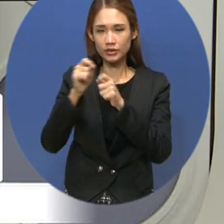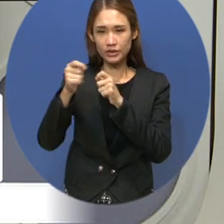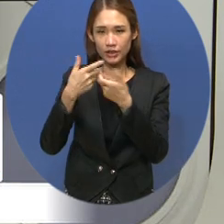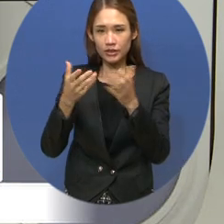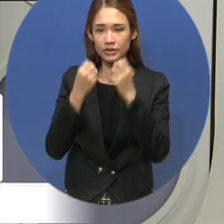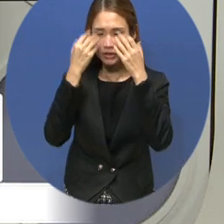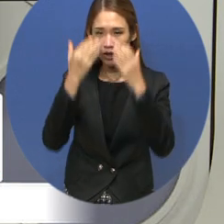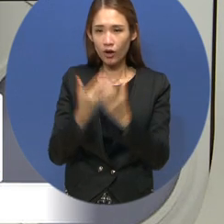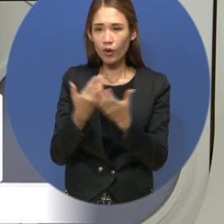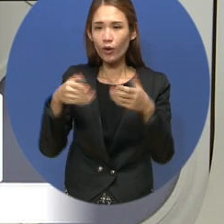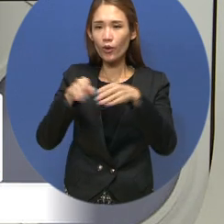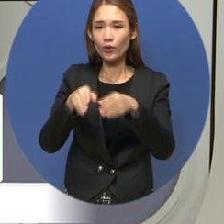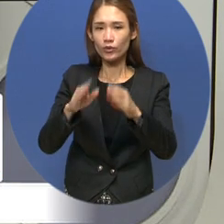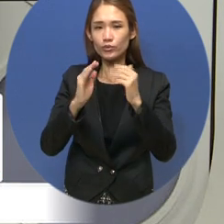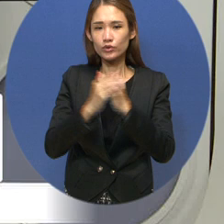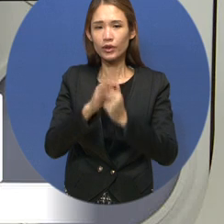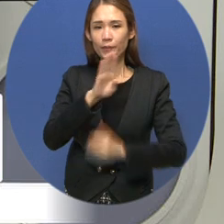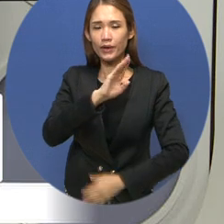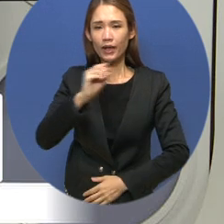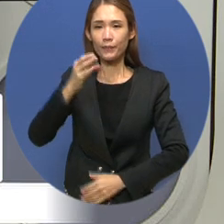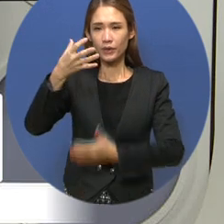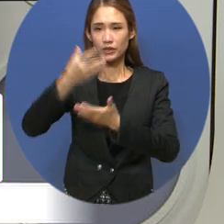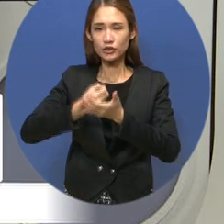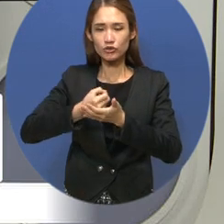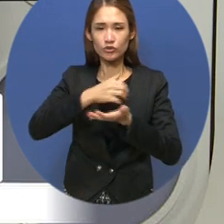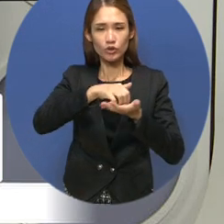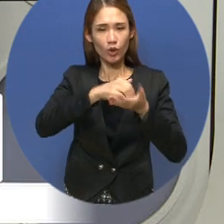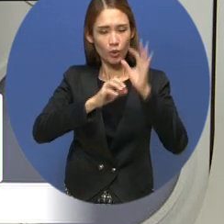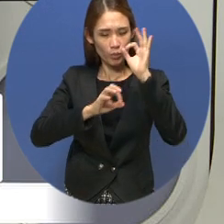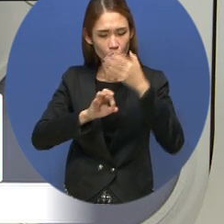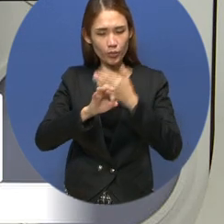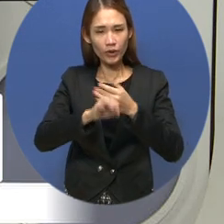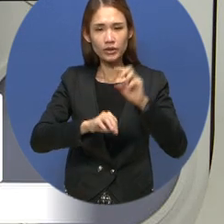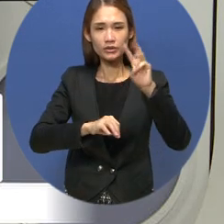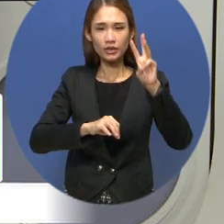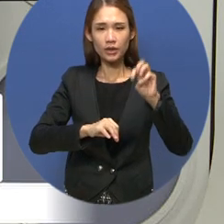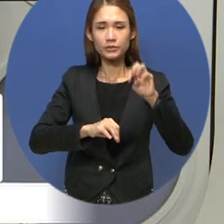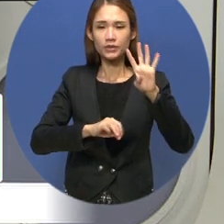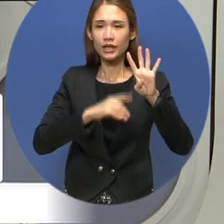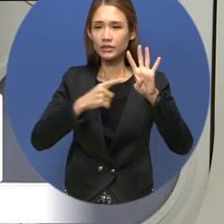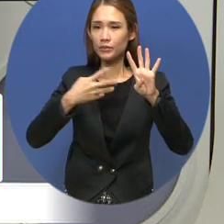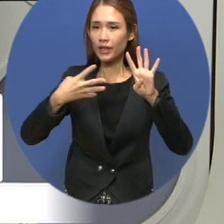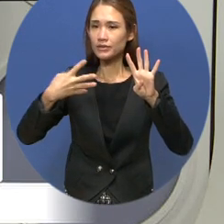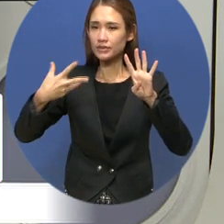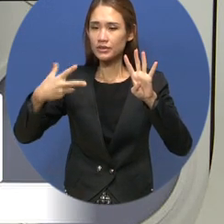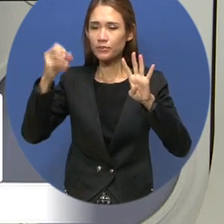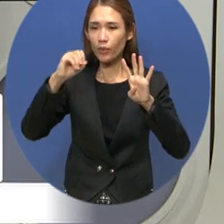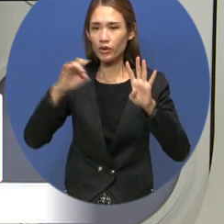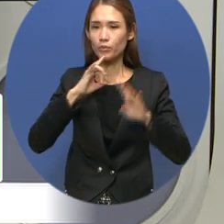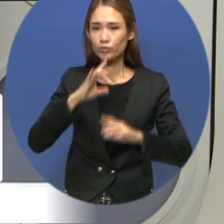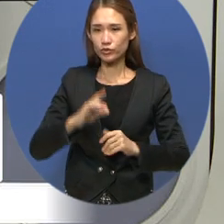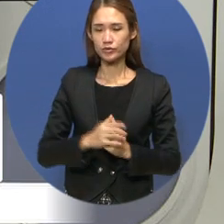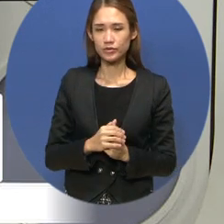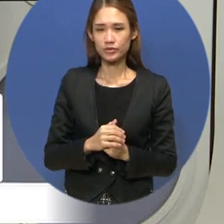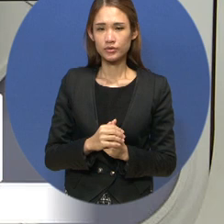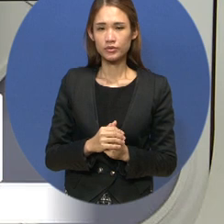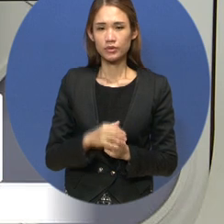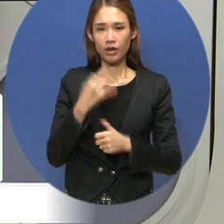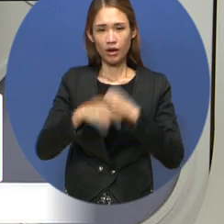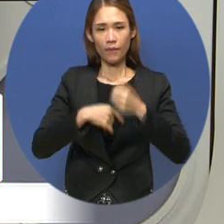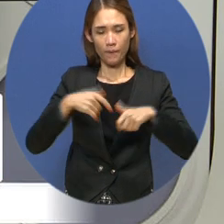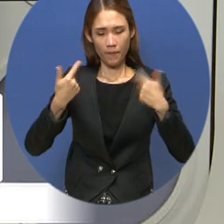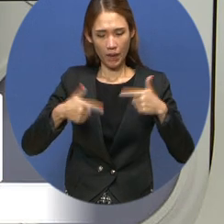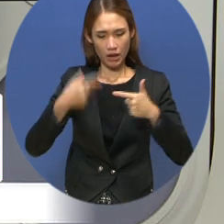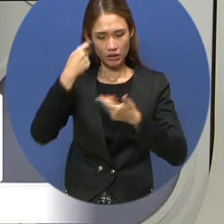건축물에 bf 인증 취득 비율은 34.4 7% 에 불과한 실정입니다 매년 인